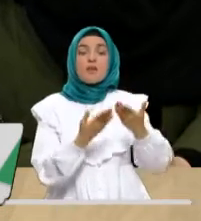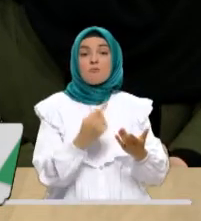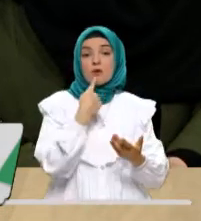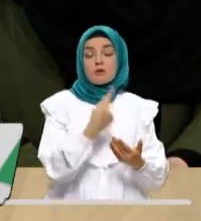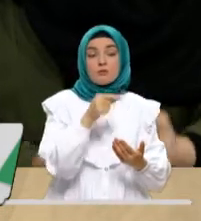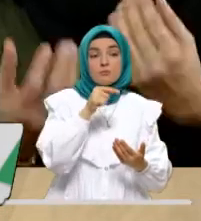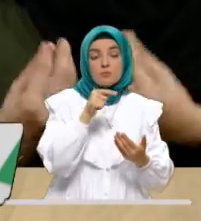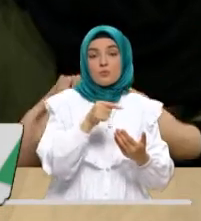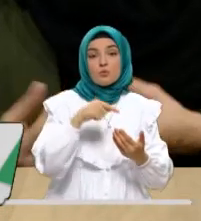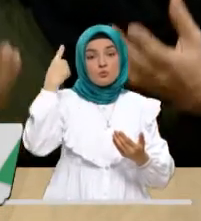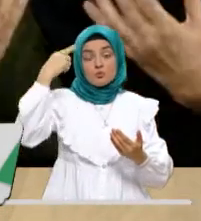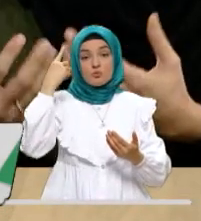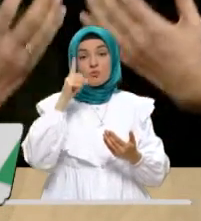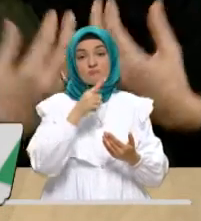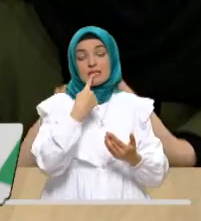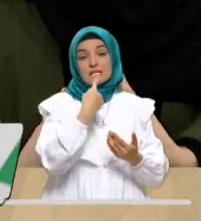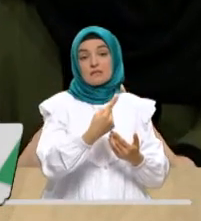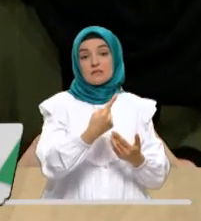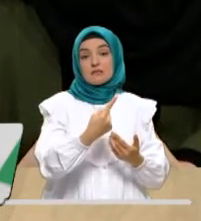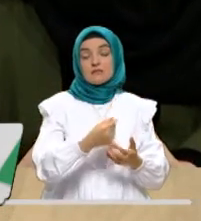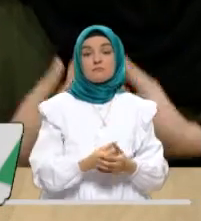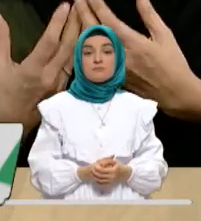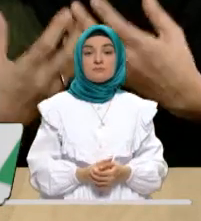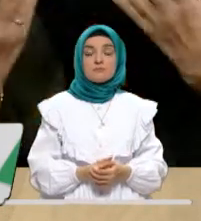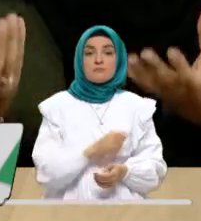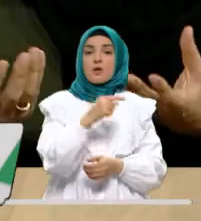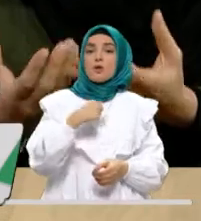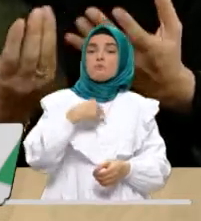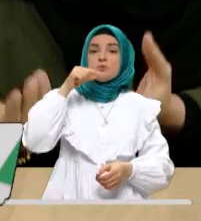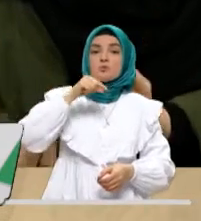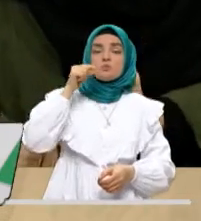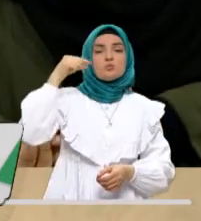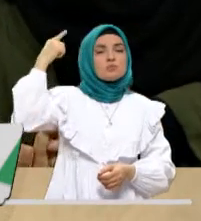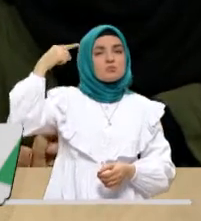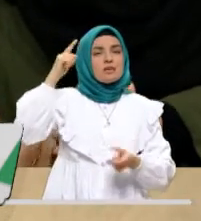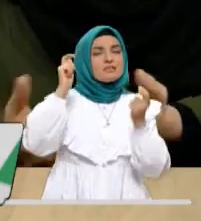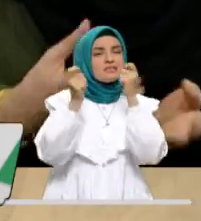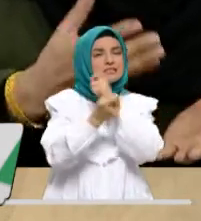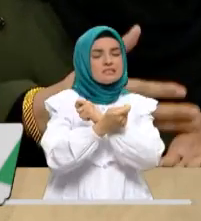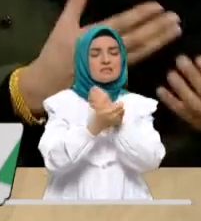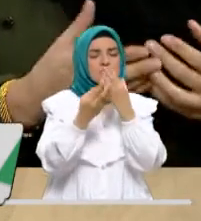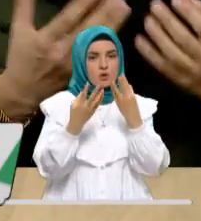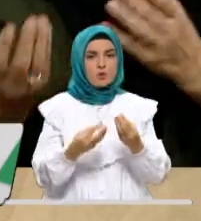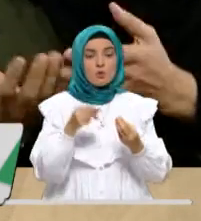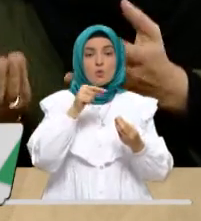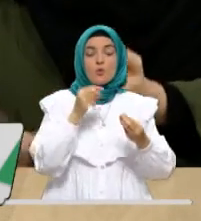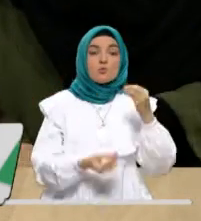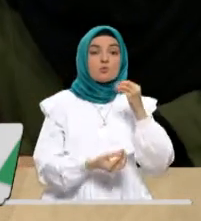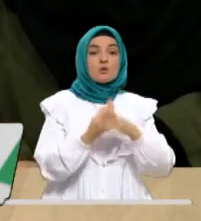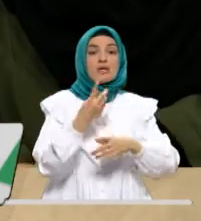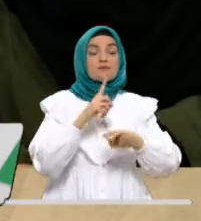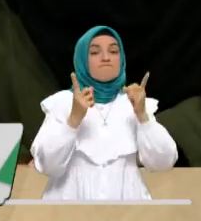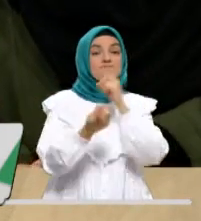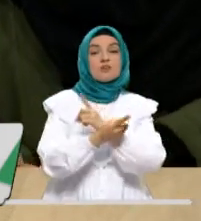bu şekilde. Algı bu şekilde. Müşteri bunu istiyor. Biz bu algılarımızı biraz değiştirebilirsek o üretim şekilleri de